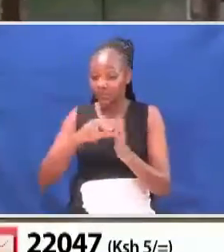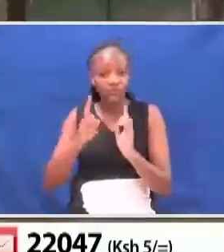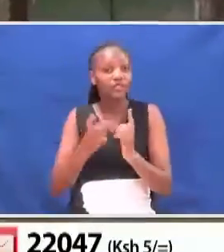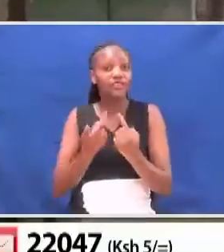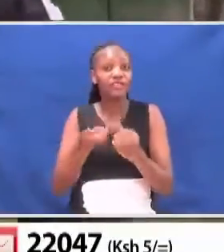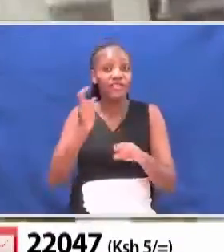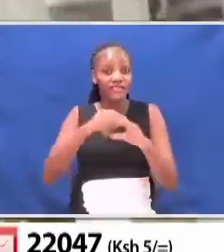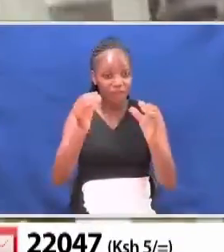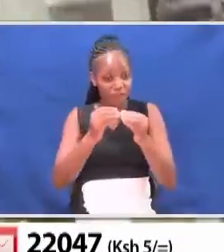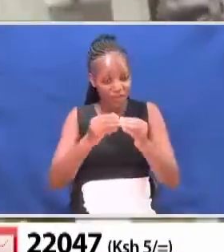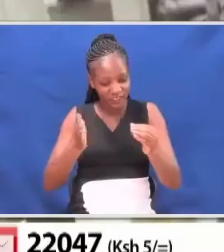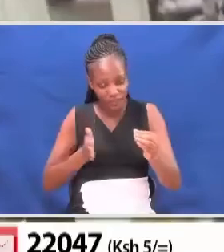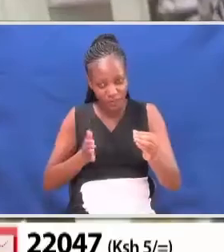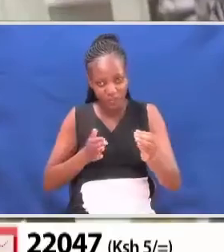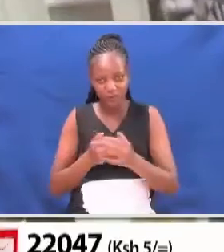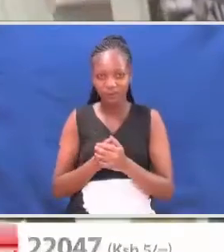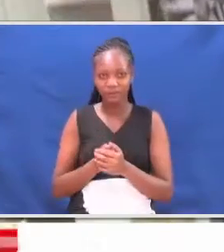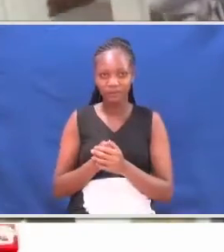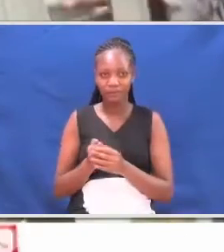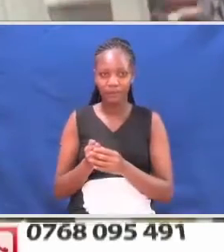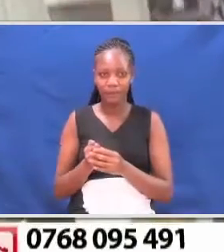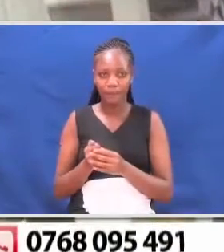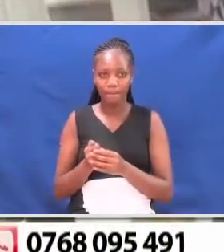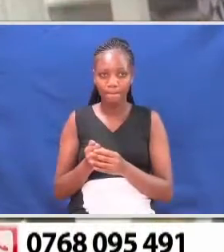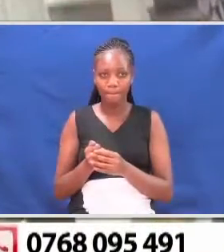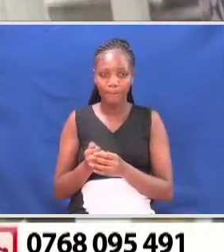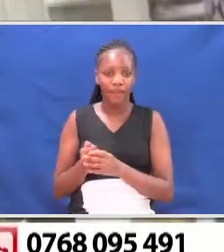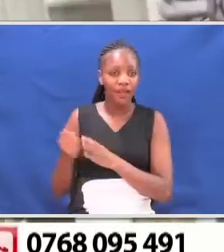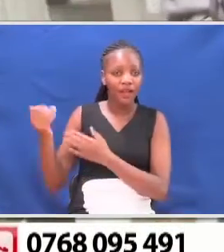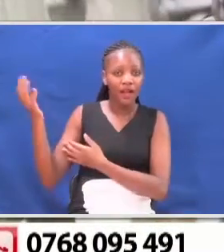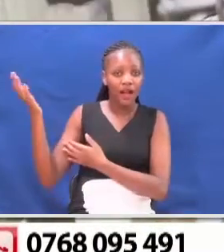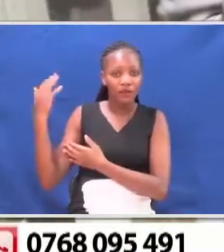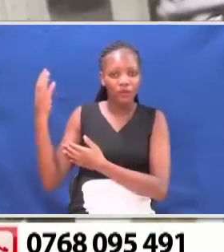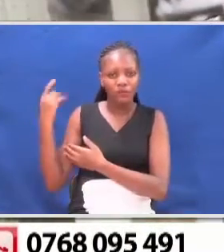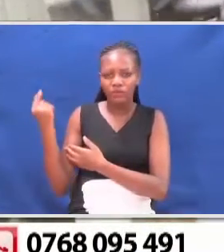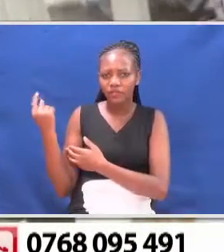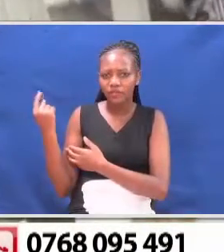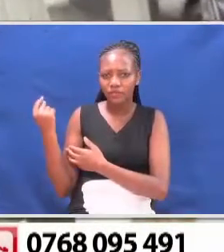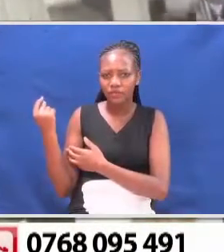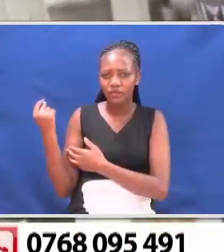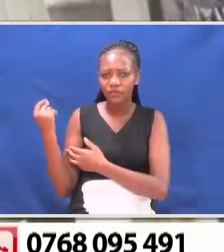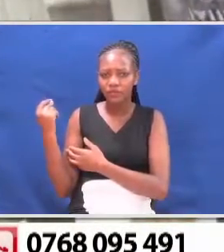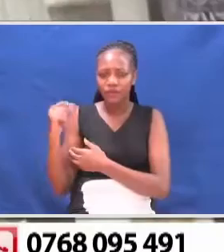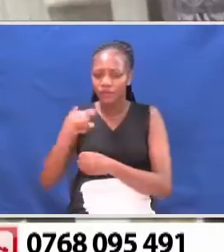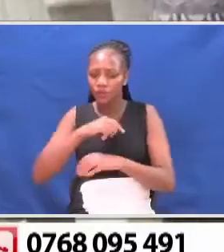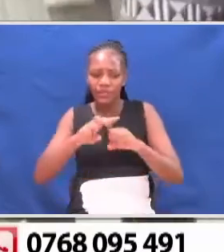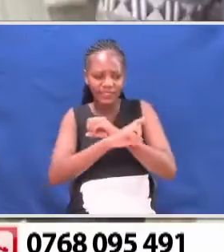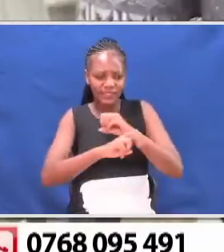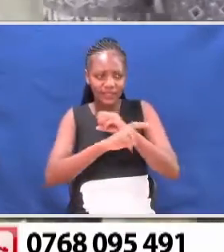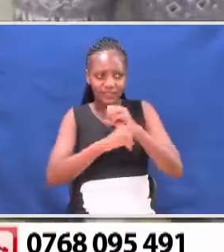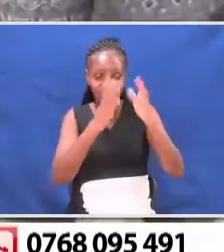him to shun thievery. Ilikuwa tulikuwa tuko shosholo ingine na hapa, tukanyanganya msee mwingine